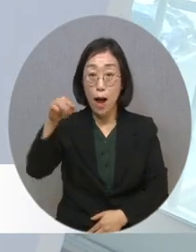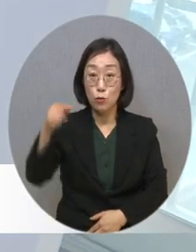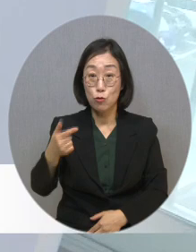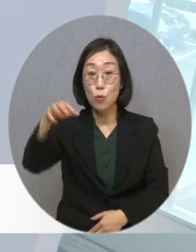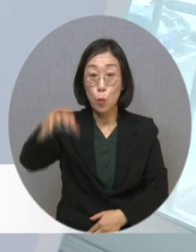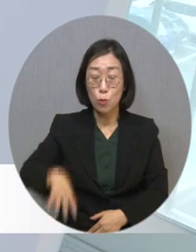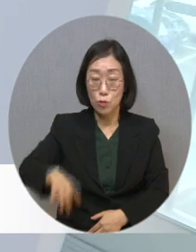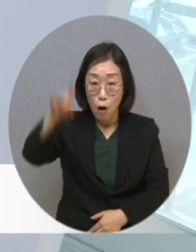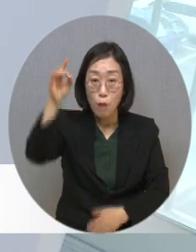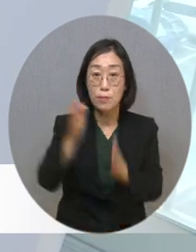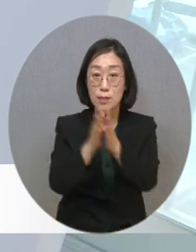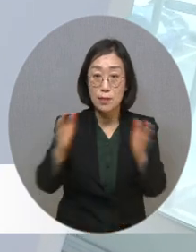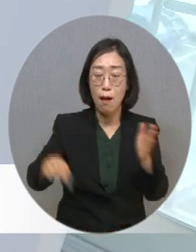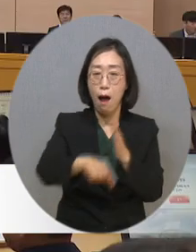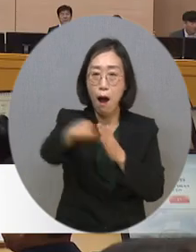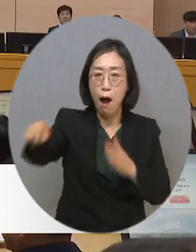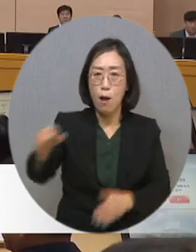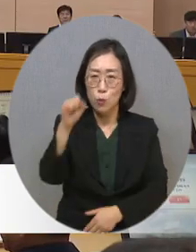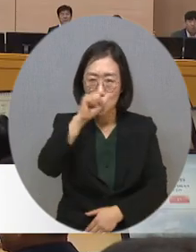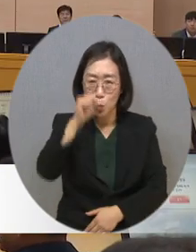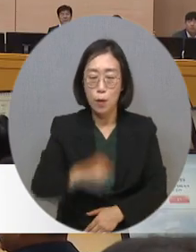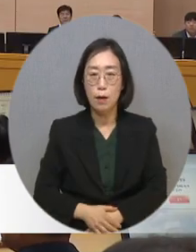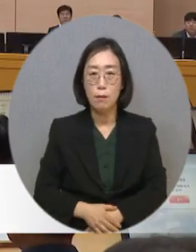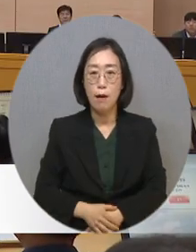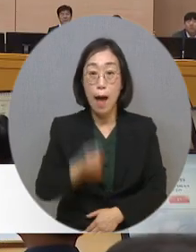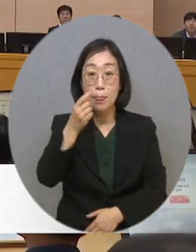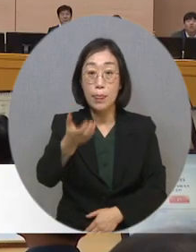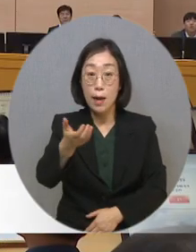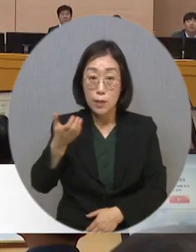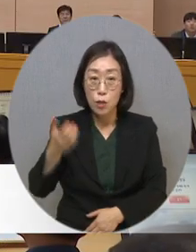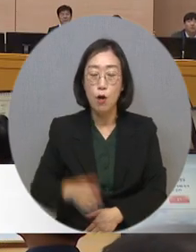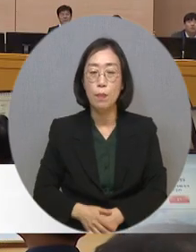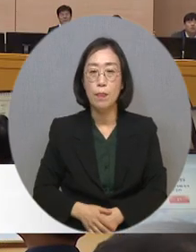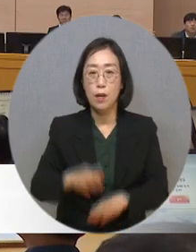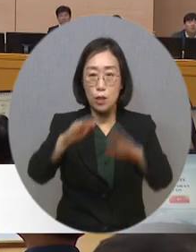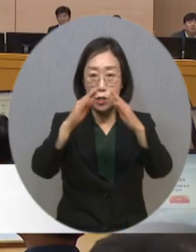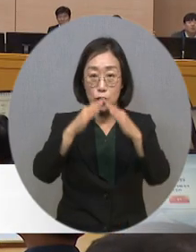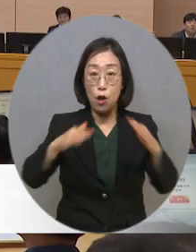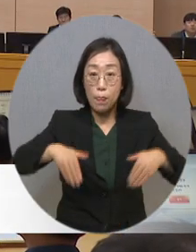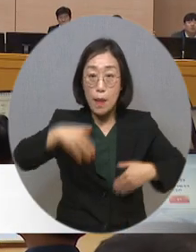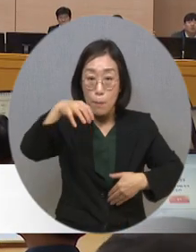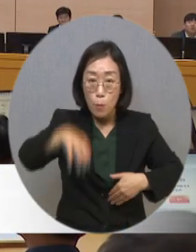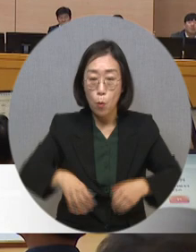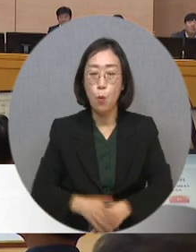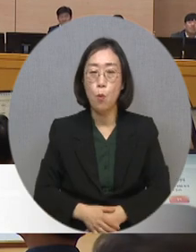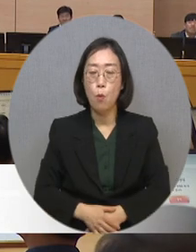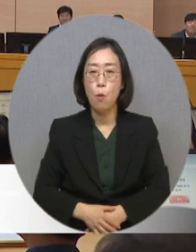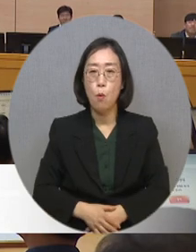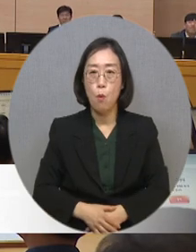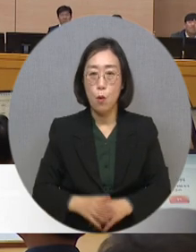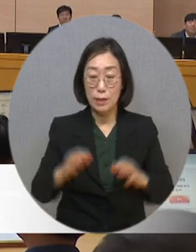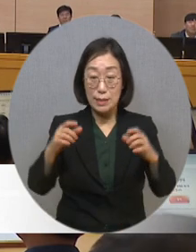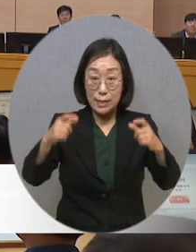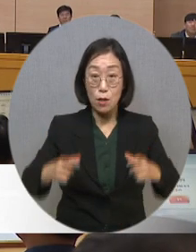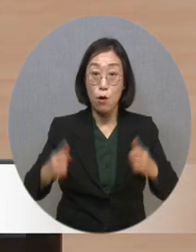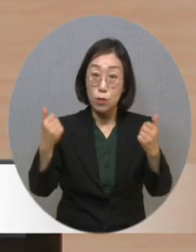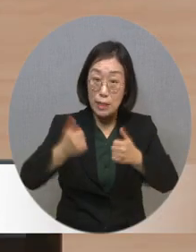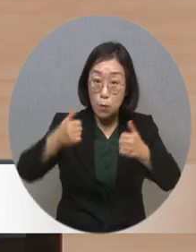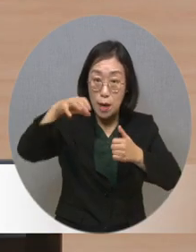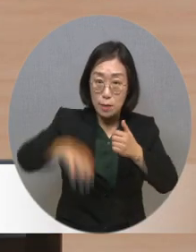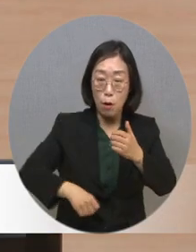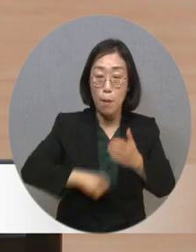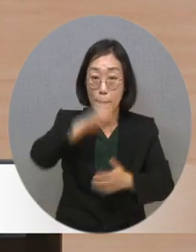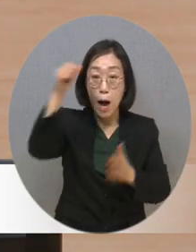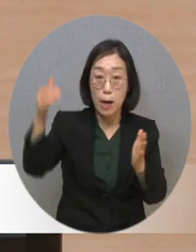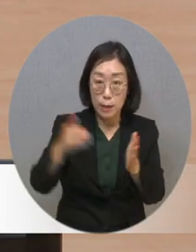시작돼 큰 호응을 얻었으며 지난달 전남도 만원 주택 지원 조례가 전남 도의회를 통과하며 탄력을